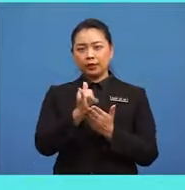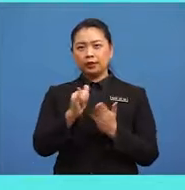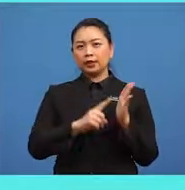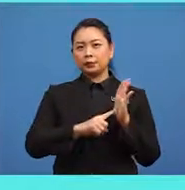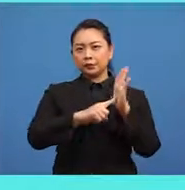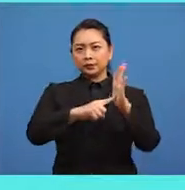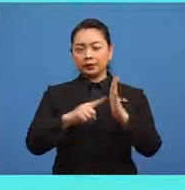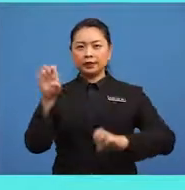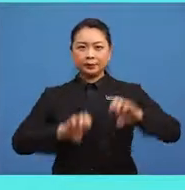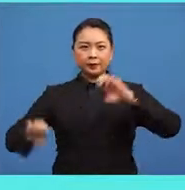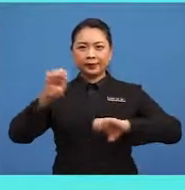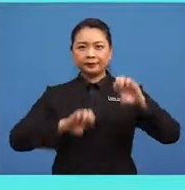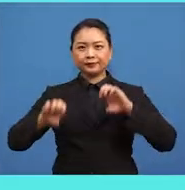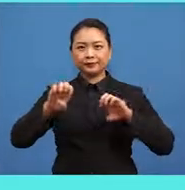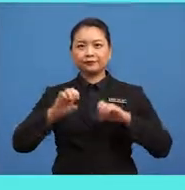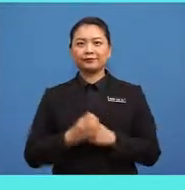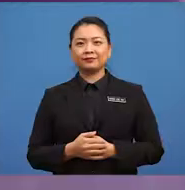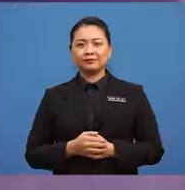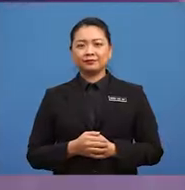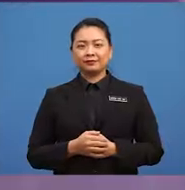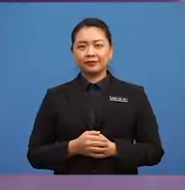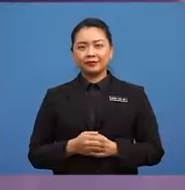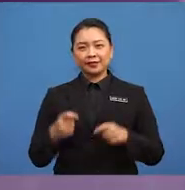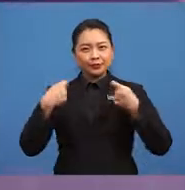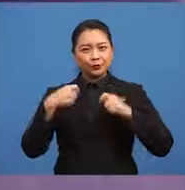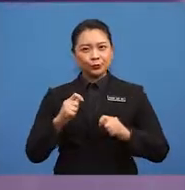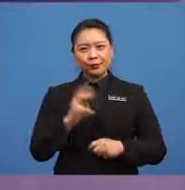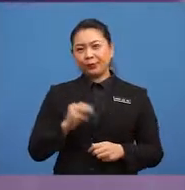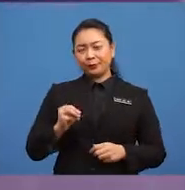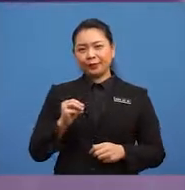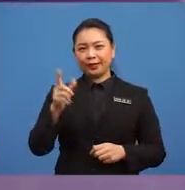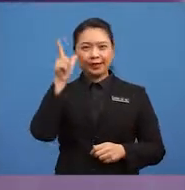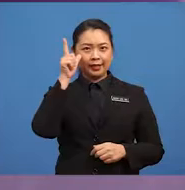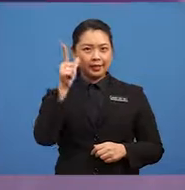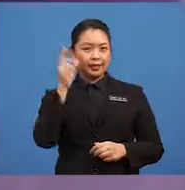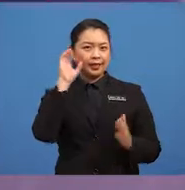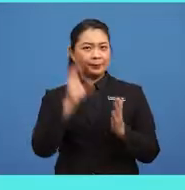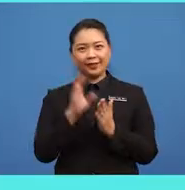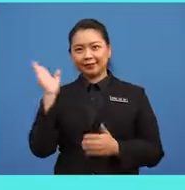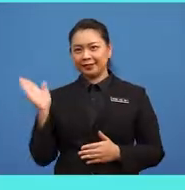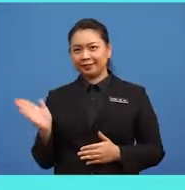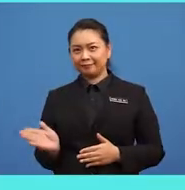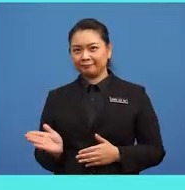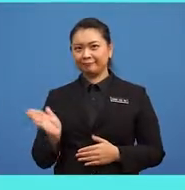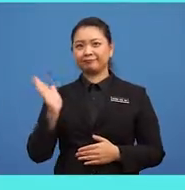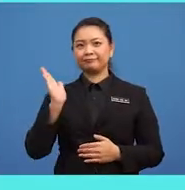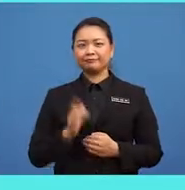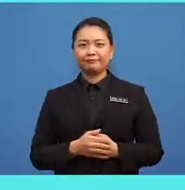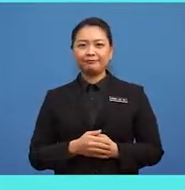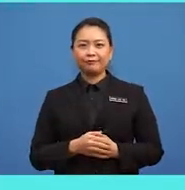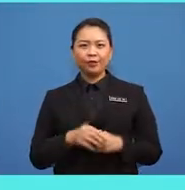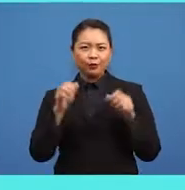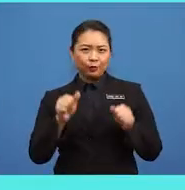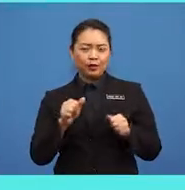melalui demonstrasi eksperimen. Cuba murid-murid perhatikan gambar-gambar yang dipaparkan ini.